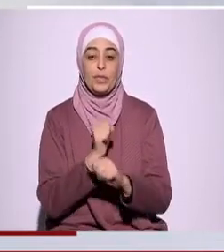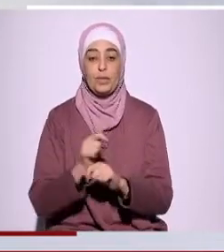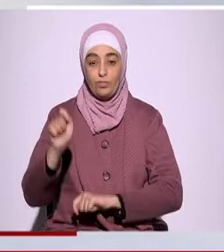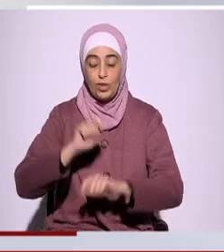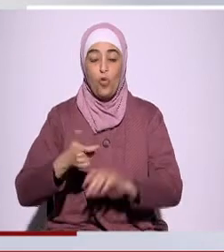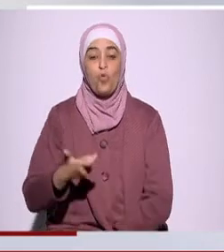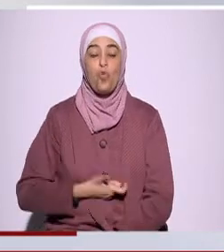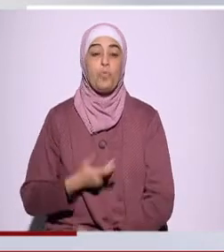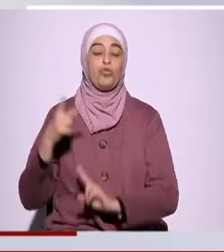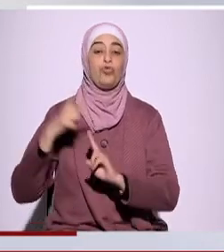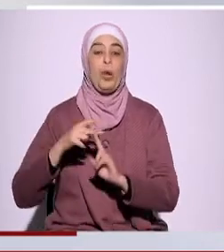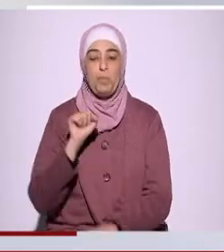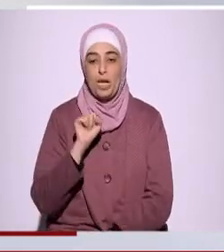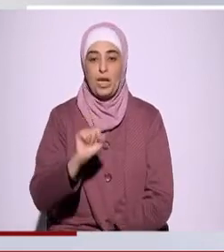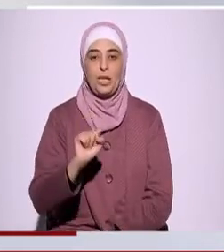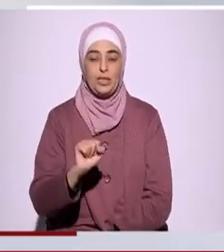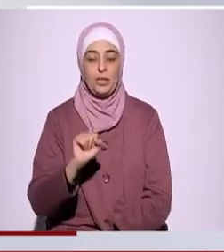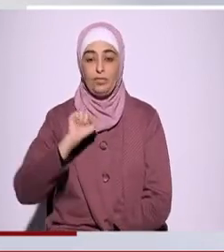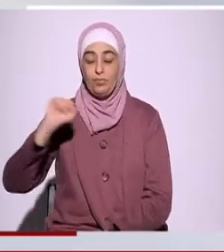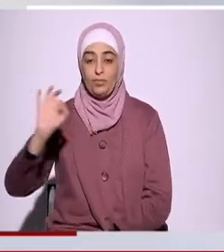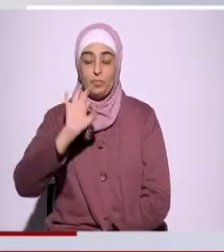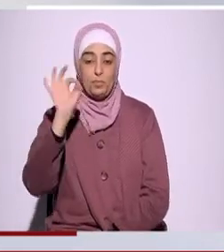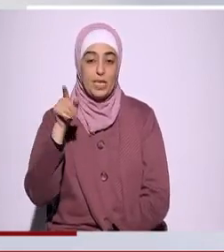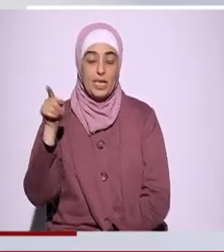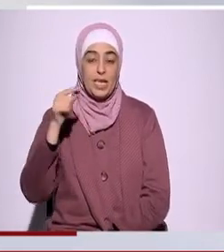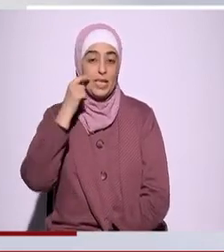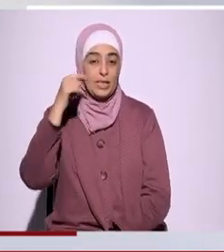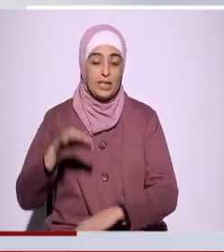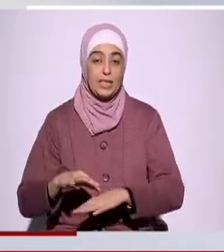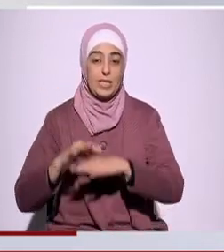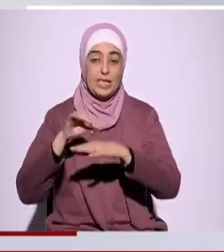مدنية، دولة القانون، دولة التي تحترم الإنسان، التي